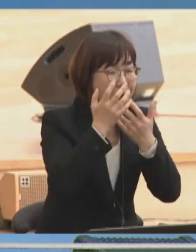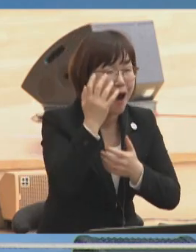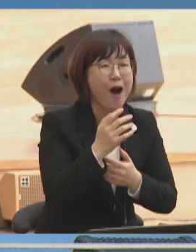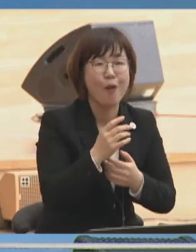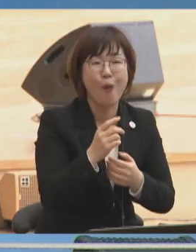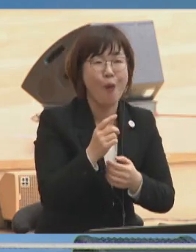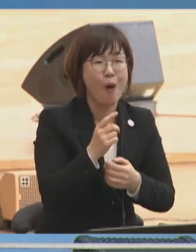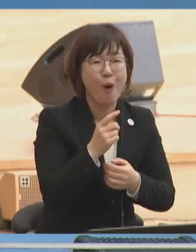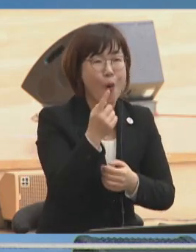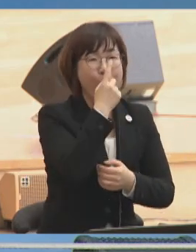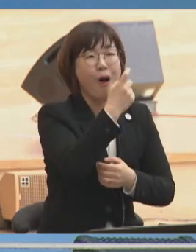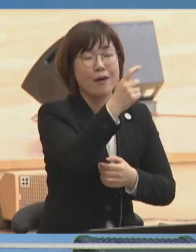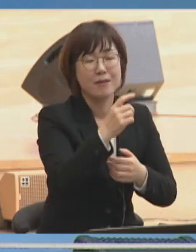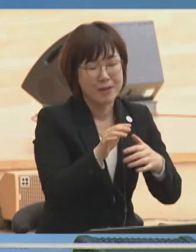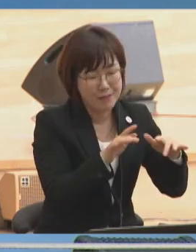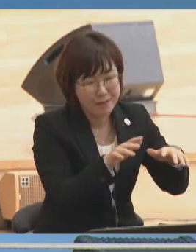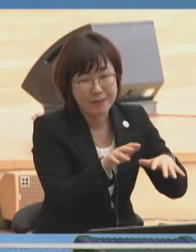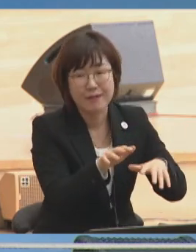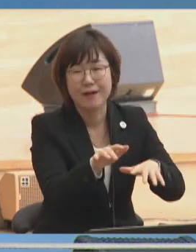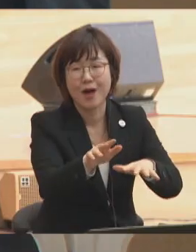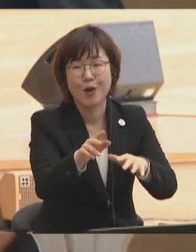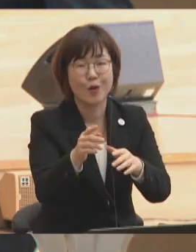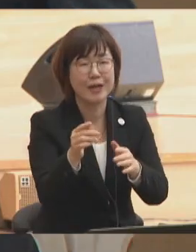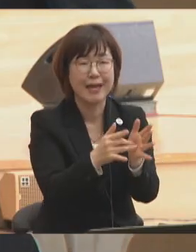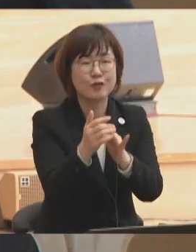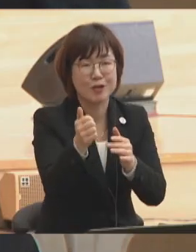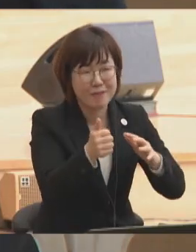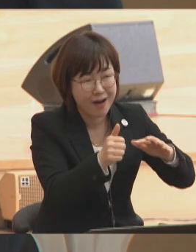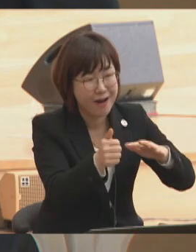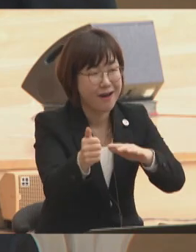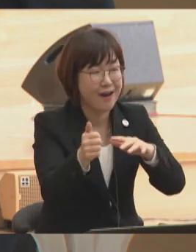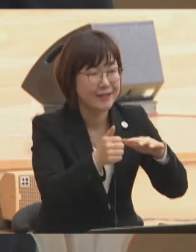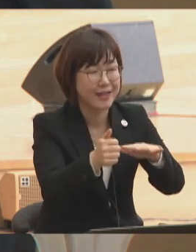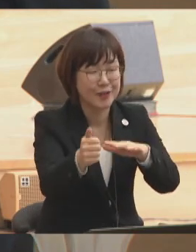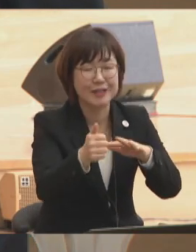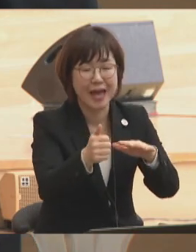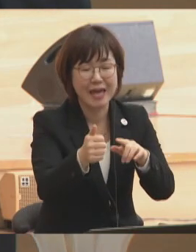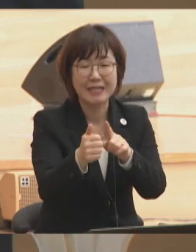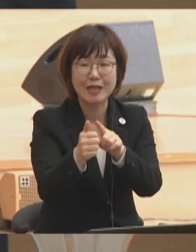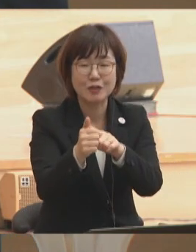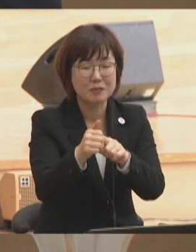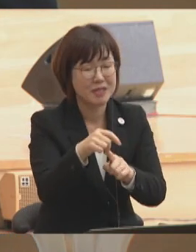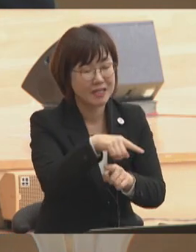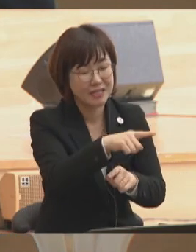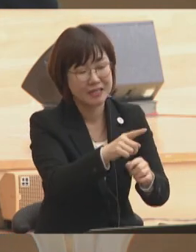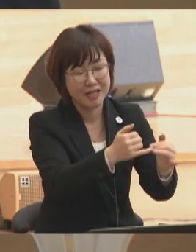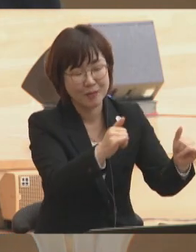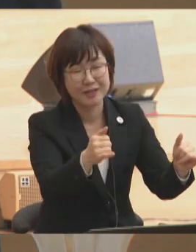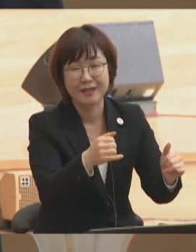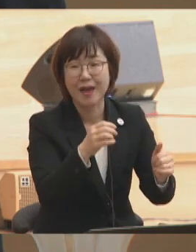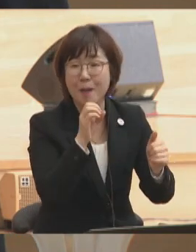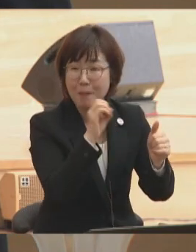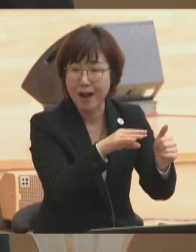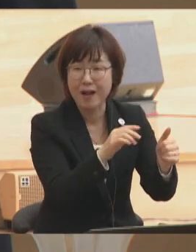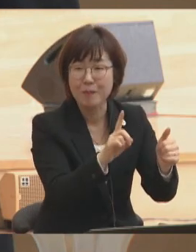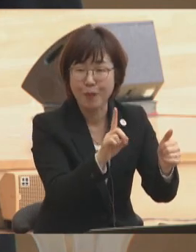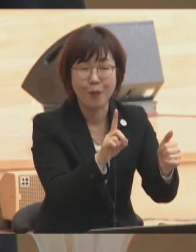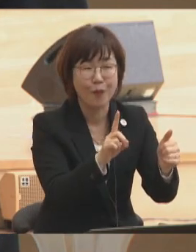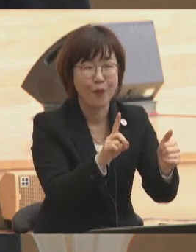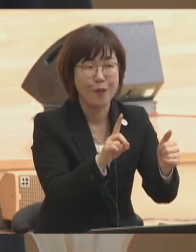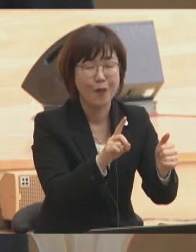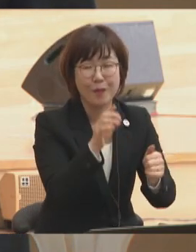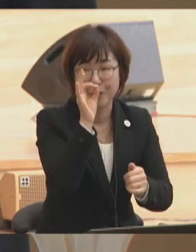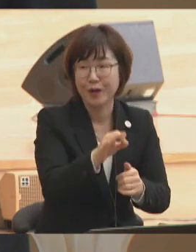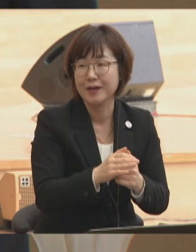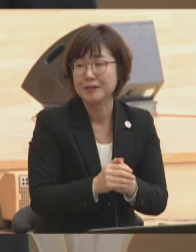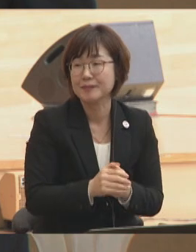따라붙었던 사람들을 향해서 예수님 뭐라고 말하면 이게 정말 의미심장해. 자, 좀 전에 영상에도 말씀드렸습니다만 여러분 읽고 제가